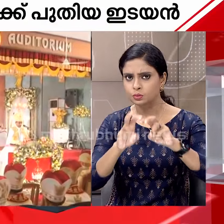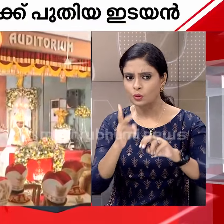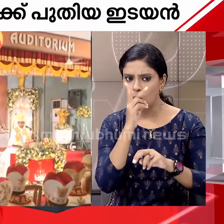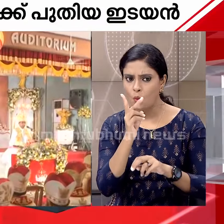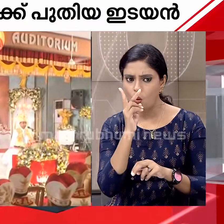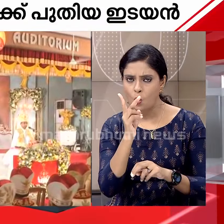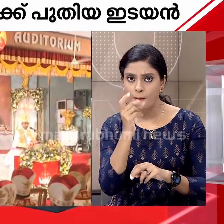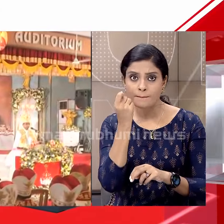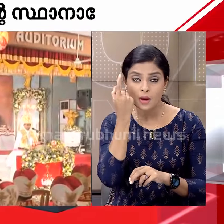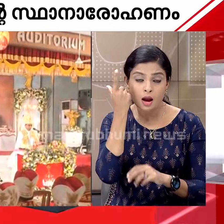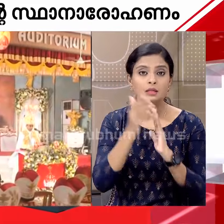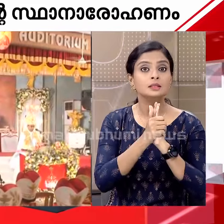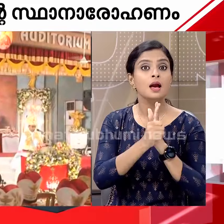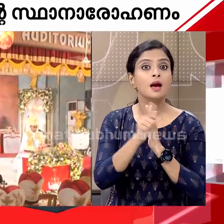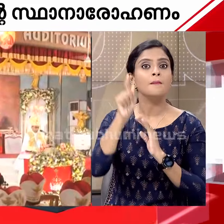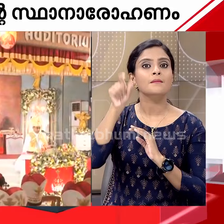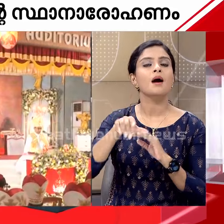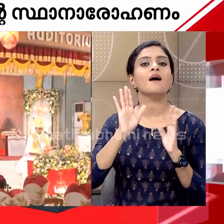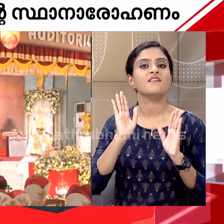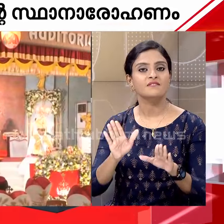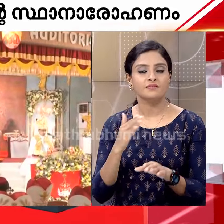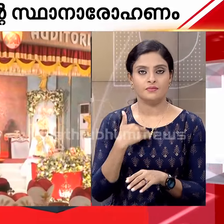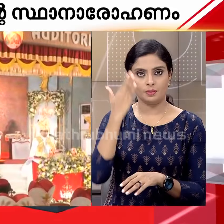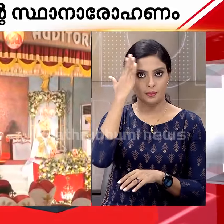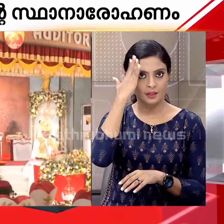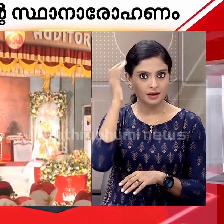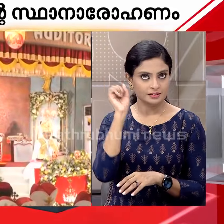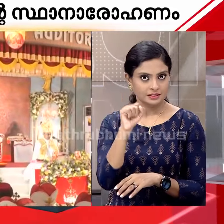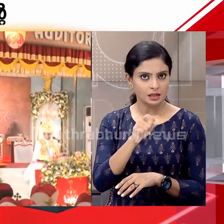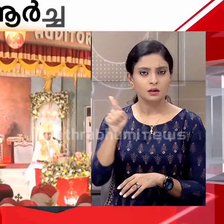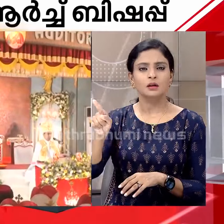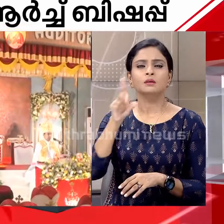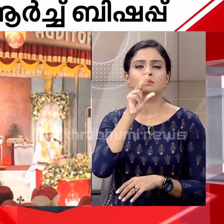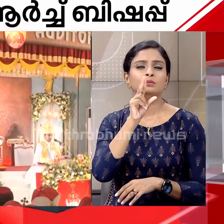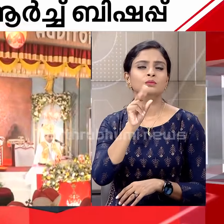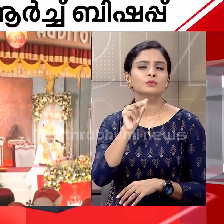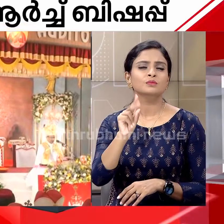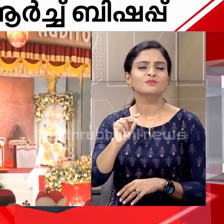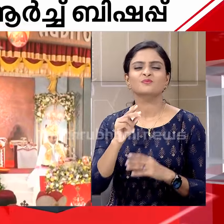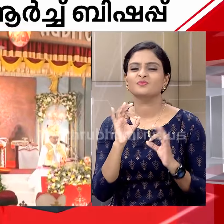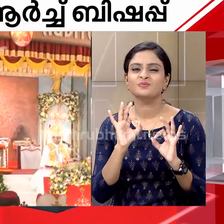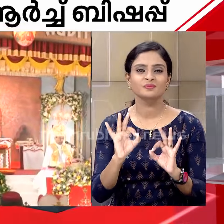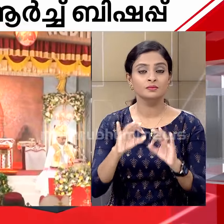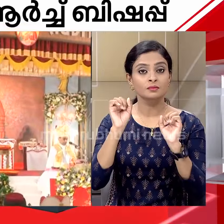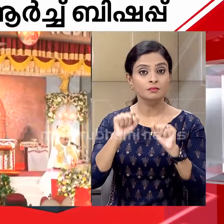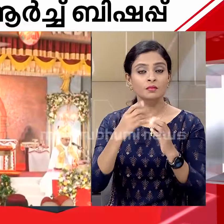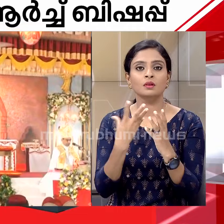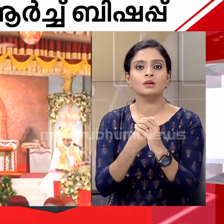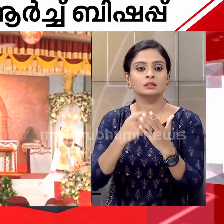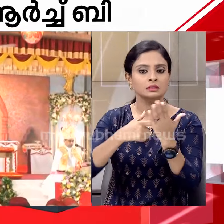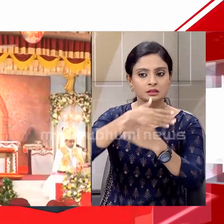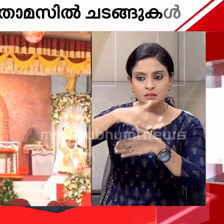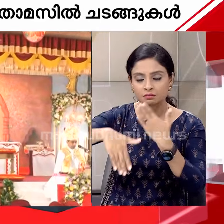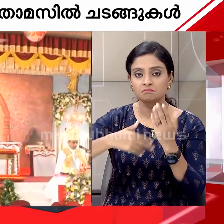ഞാൻ വിശ്വസിക്കുന്നത്. അദ്ദേഹം മധുരമായി സംസാരിക്കുന്ന ഒരാളാണ്. വ്യക്തിബന്ധങ്ങളെ കാര്യമായി പരിഗണിക്കുകയും അതിനെ